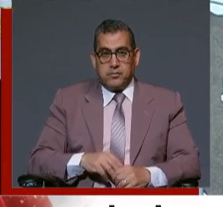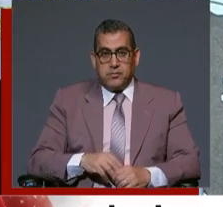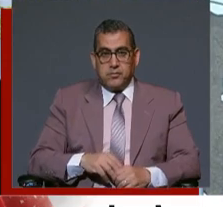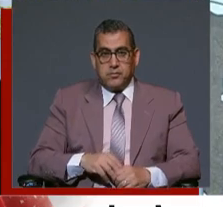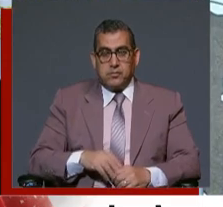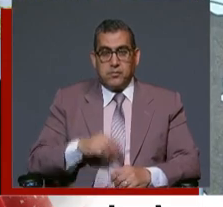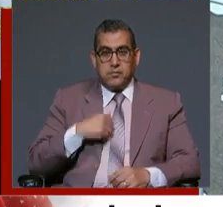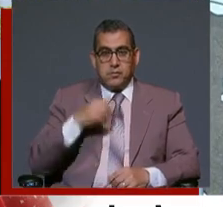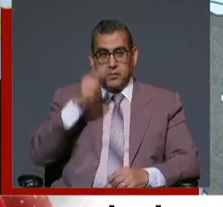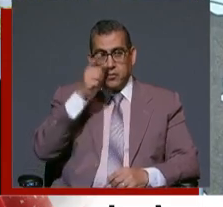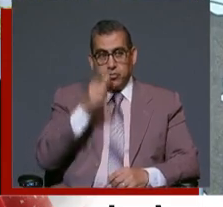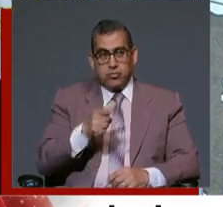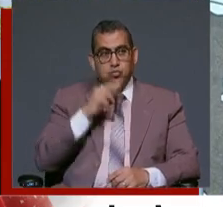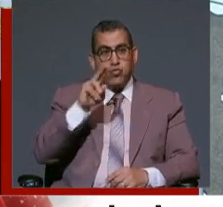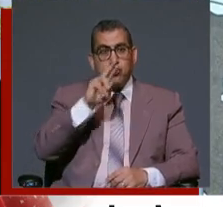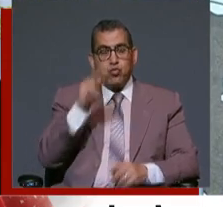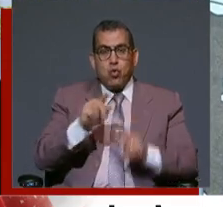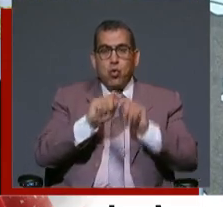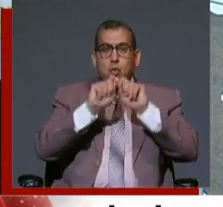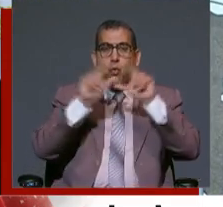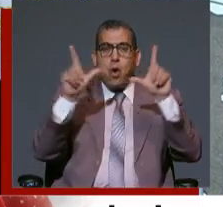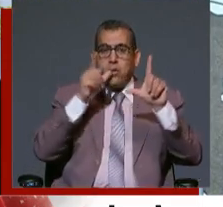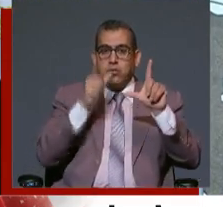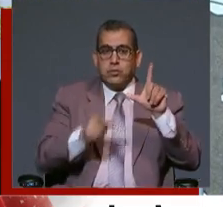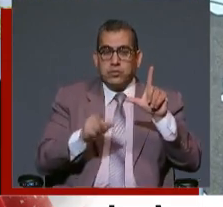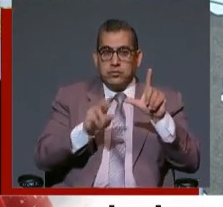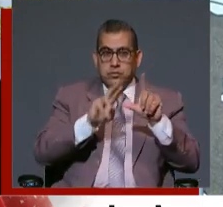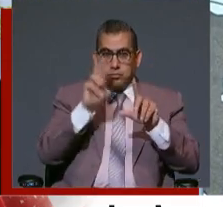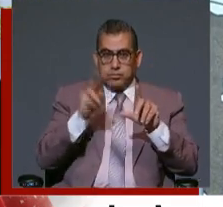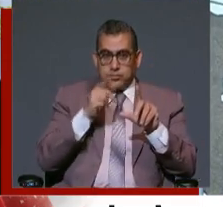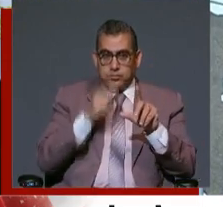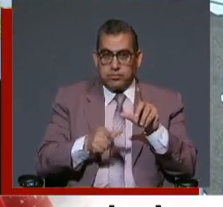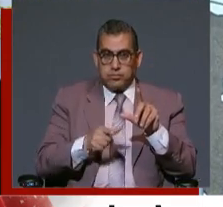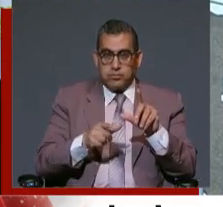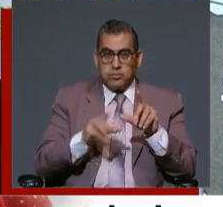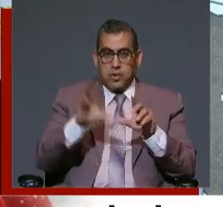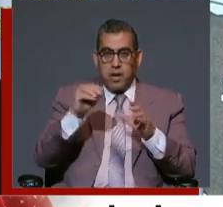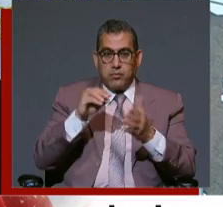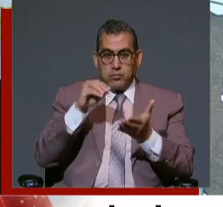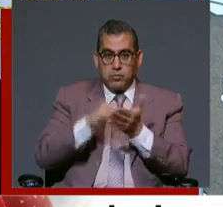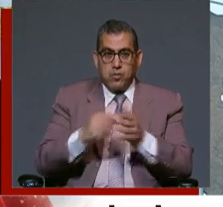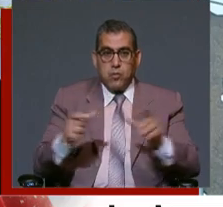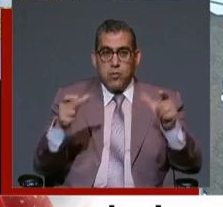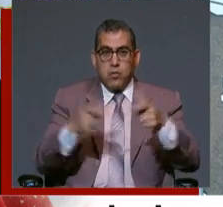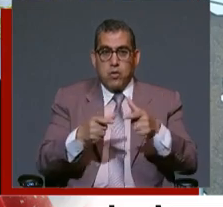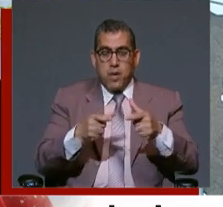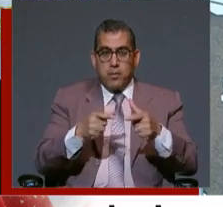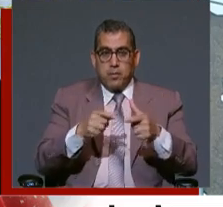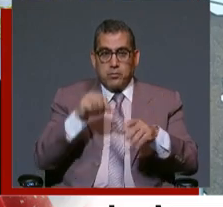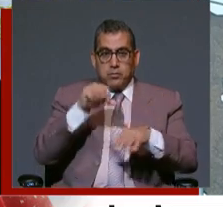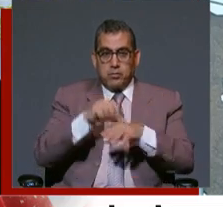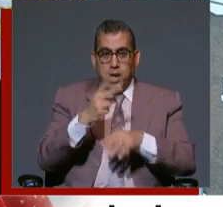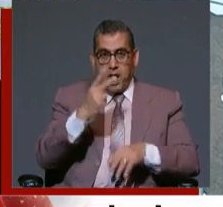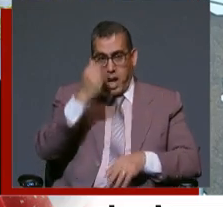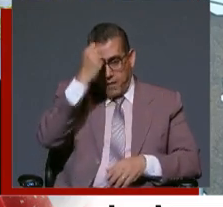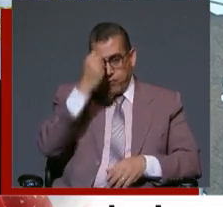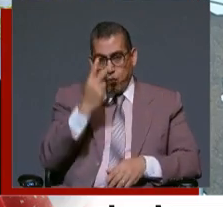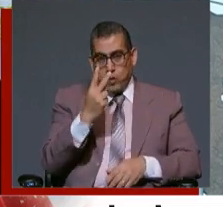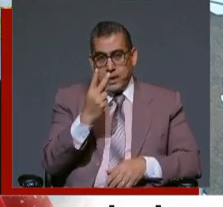عندما يطرح السؤال بوضوح وثبات منذ مؤتمر مونتري في عام